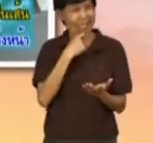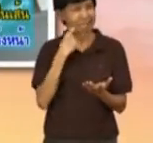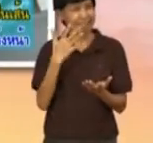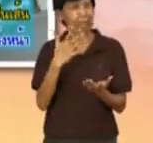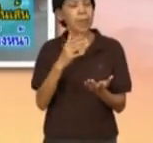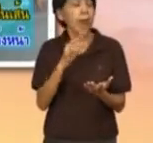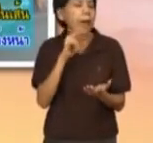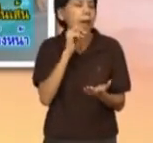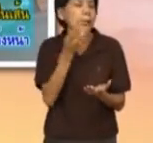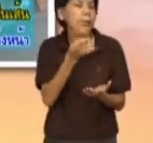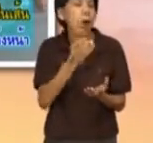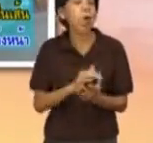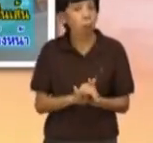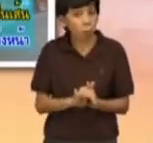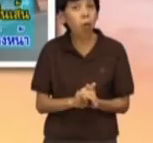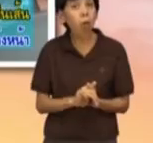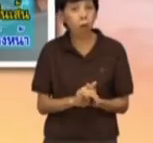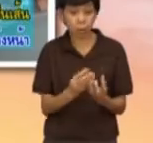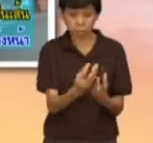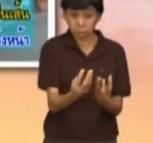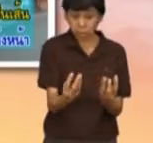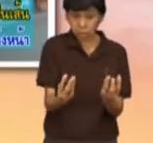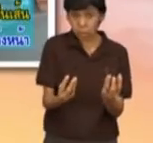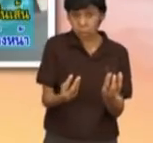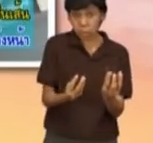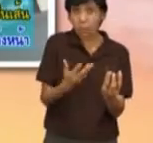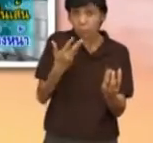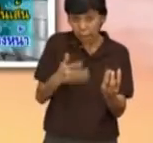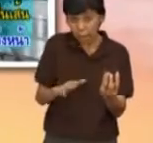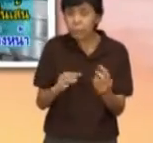ไหมอ๋อ นี่คือใส่ใบมะกรูดก่อนแล้วค่อยโรยหยอดน้ำกะทิเหรอคะ